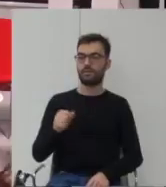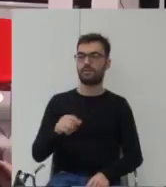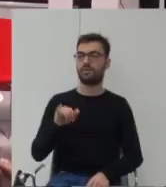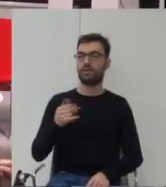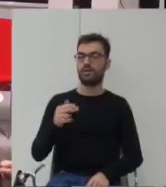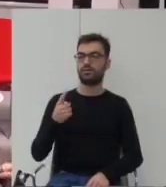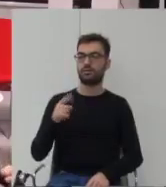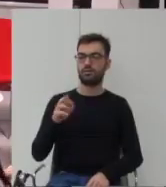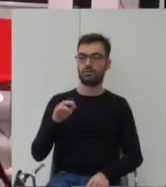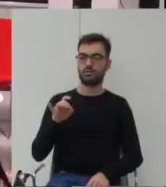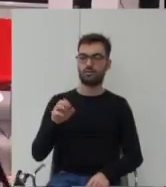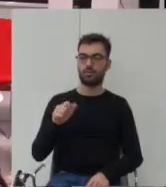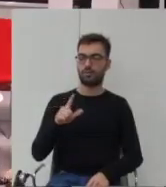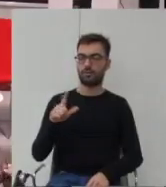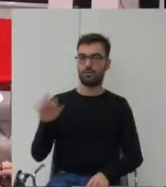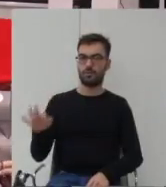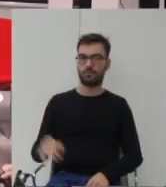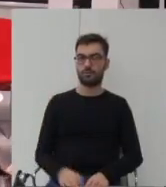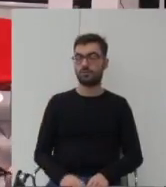Jan Dowgiało.